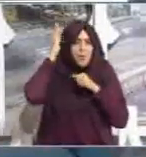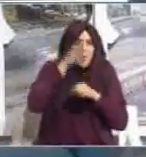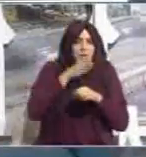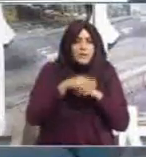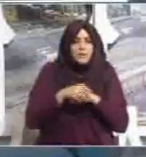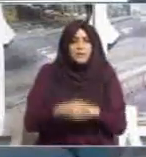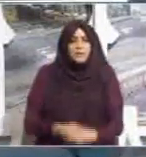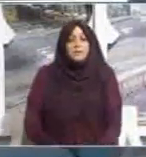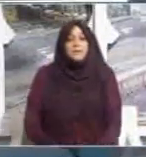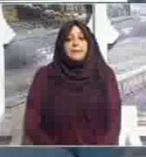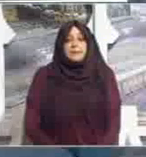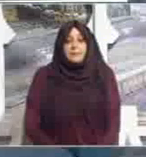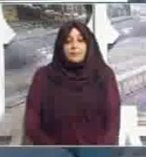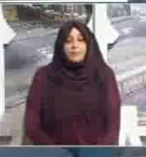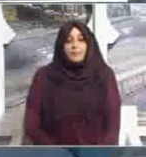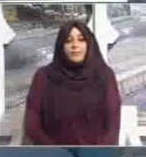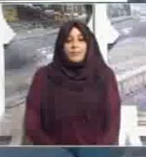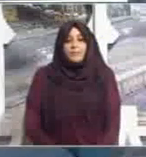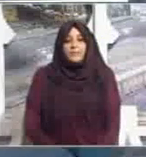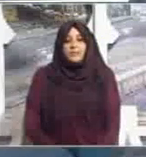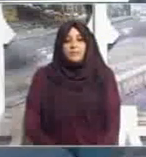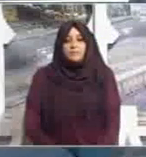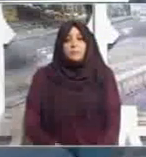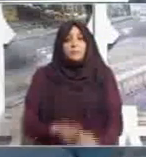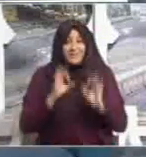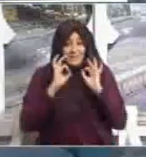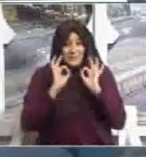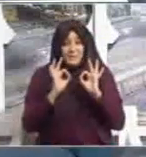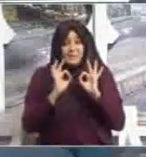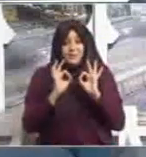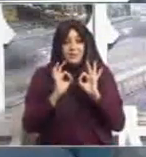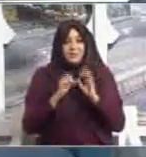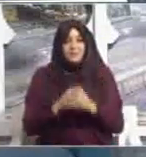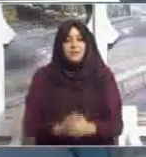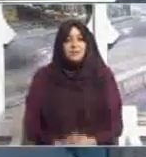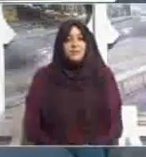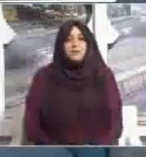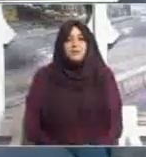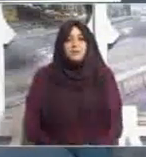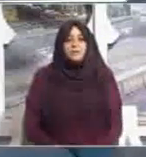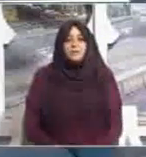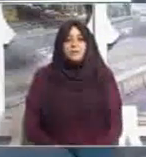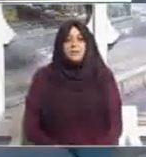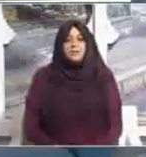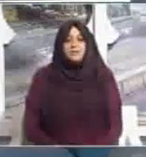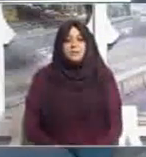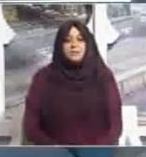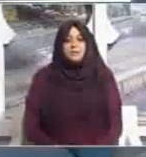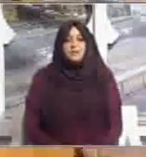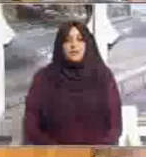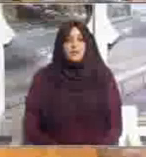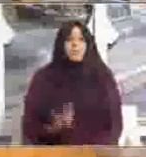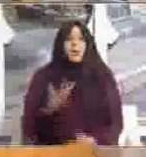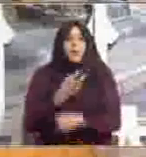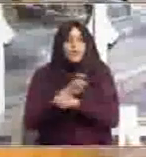ونعم الوكيل فيك، هل لها ذلك أم لا؟ وهل يخشى من هذا الكلام؟ لا، كلام خطير هذا. نعم هذا كلام خطير. هذه شكوى